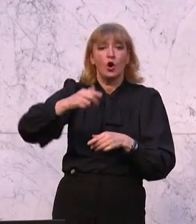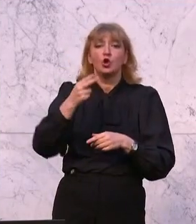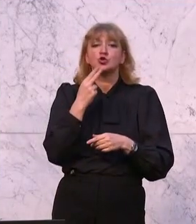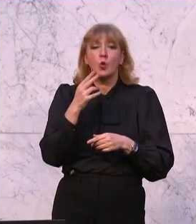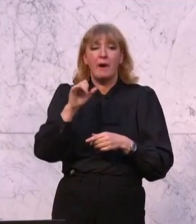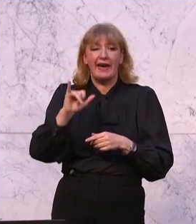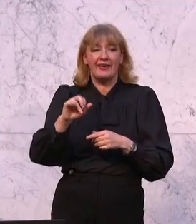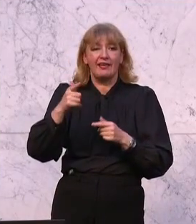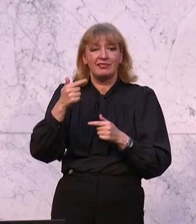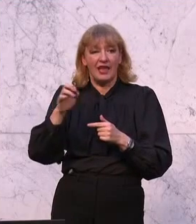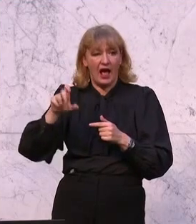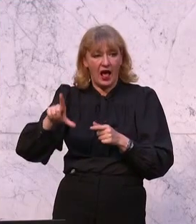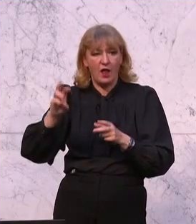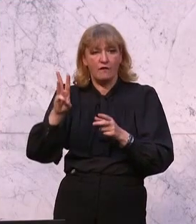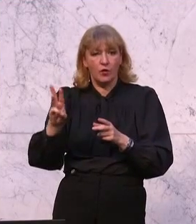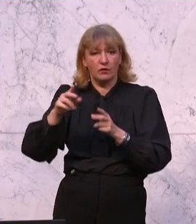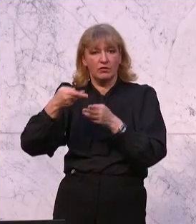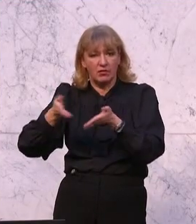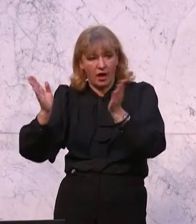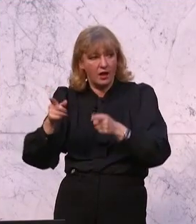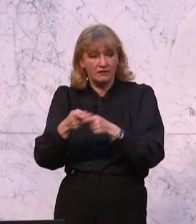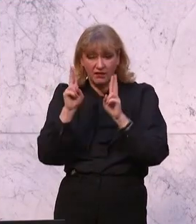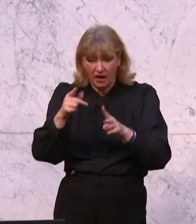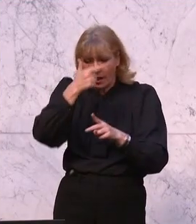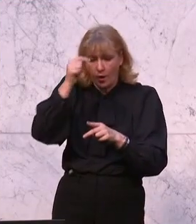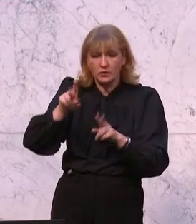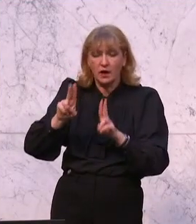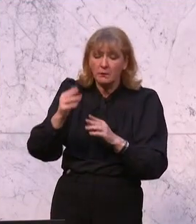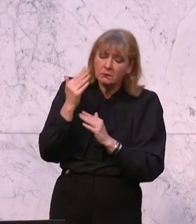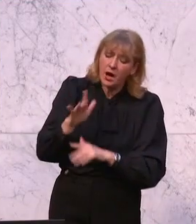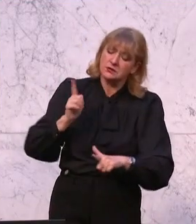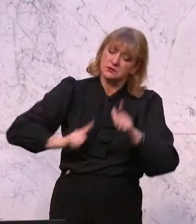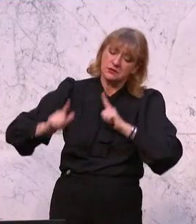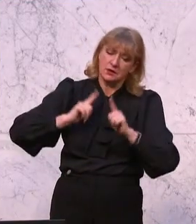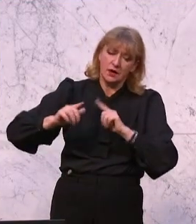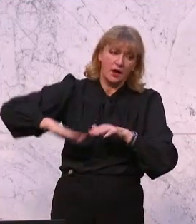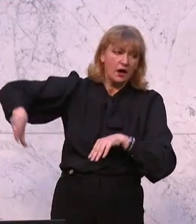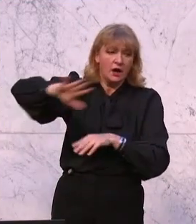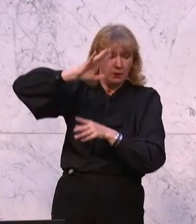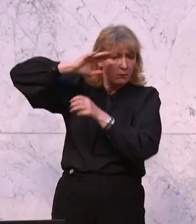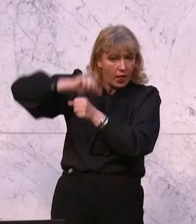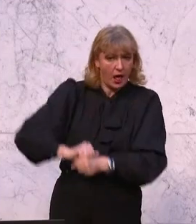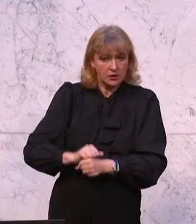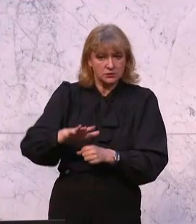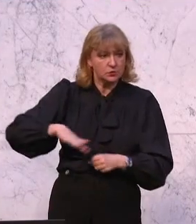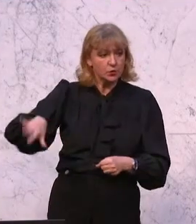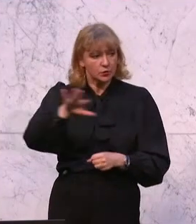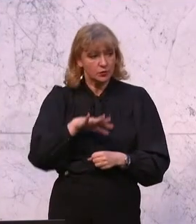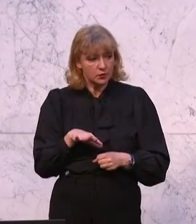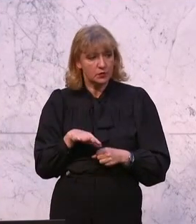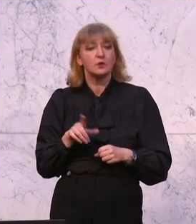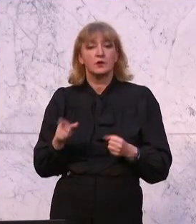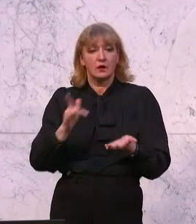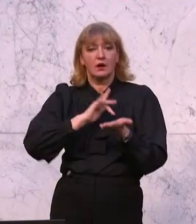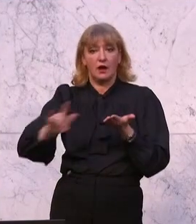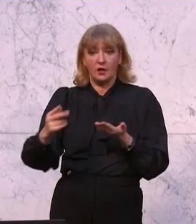das ist also jene Bevölkerung, die tatsächlich am meisten vom Transit in Tirol belastet wird, die